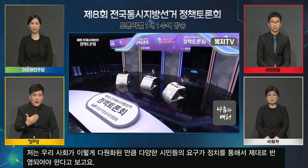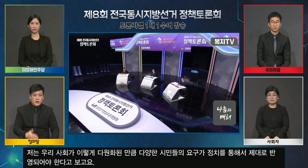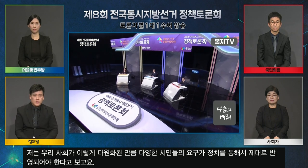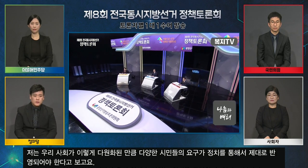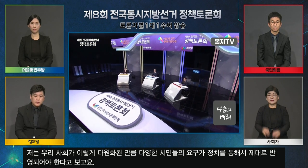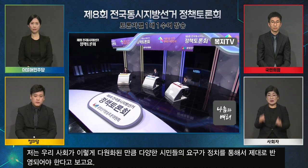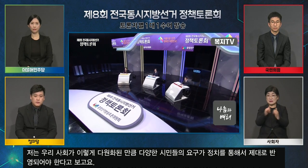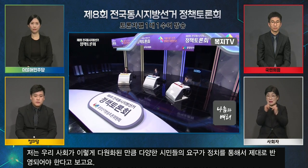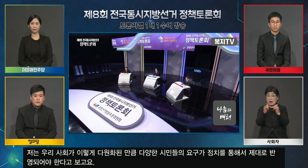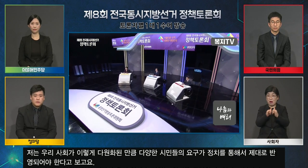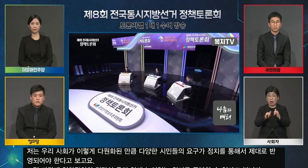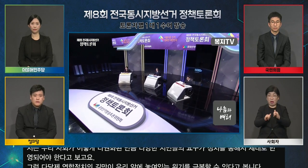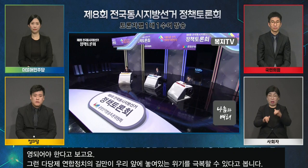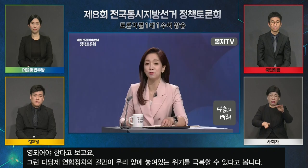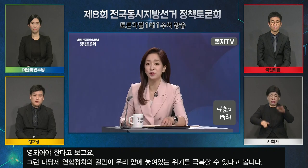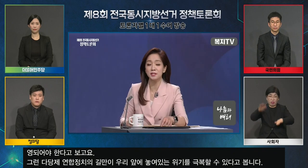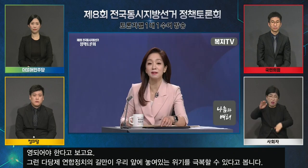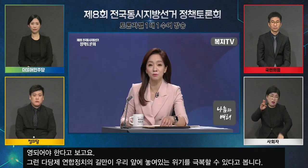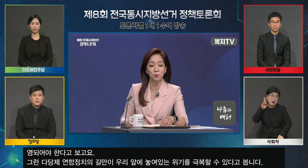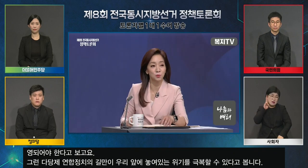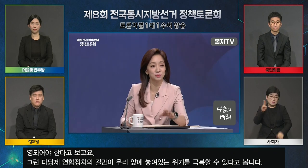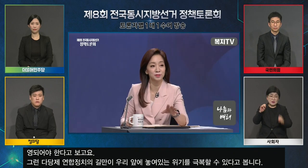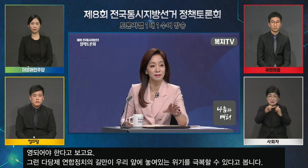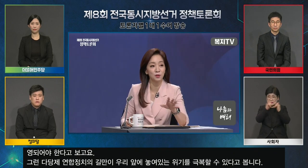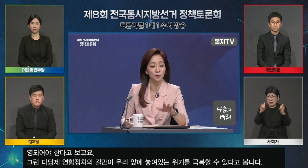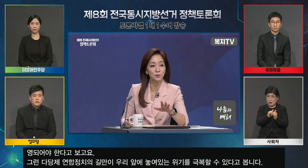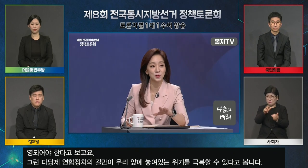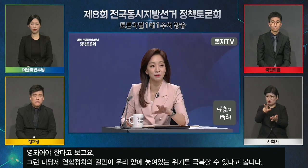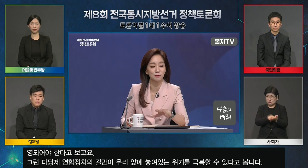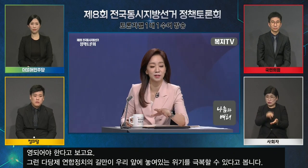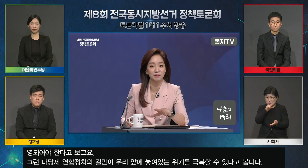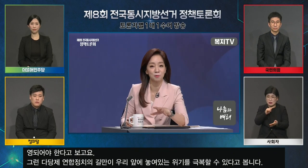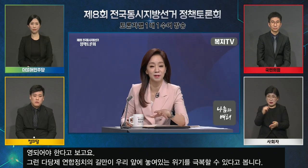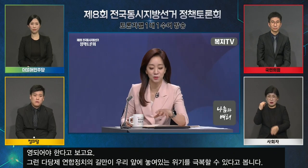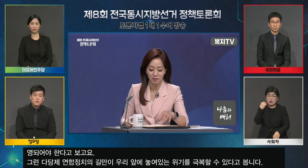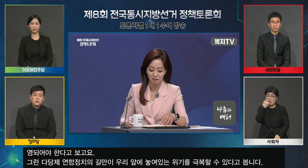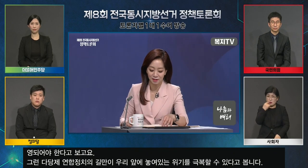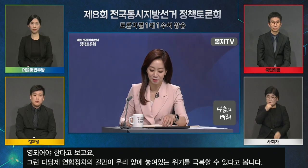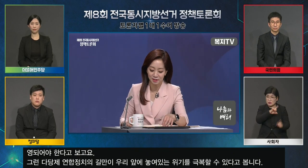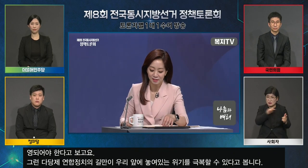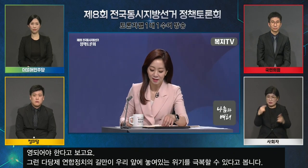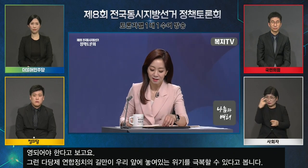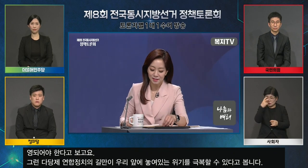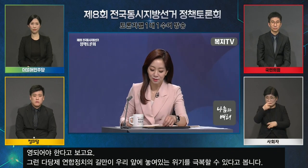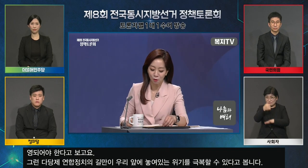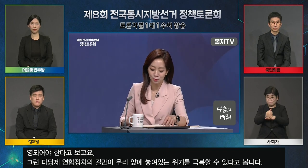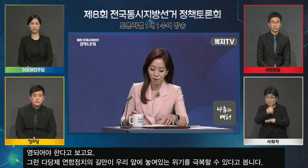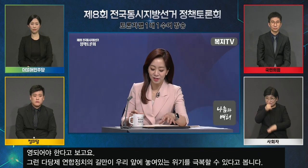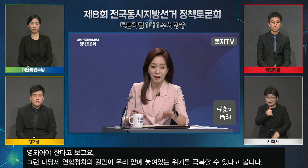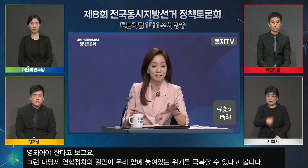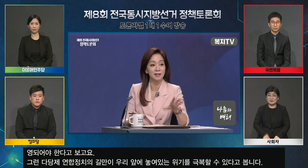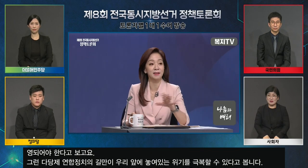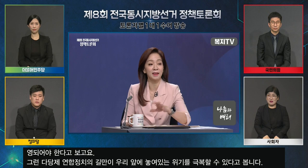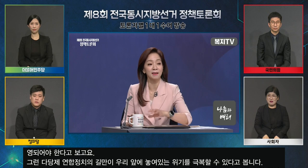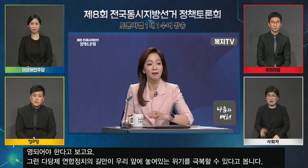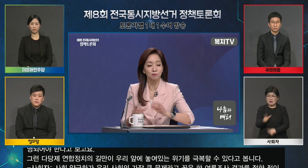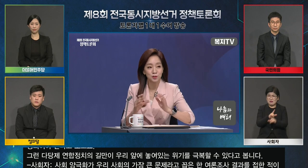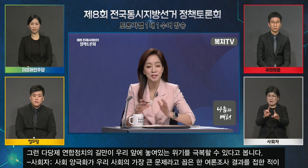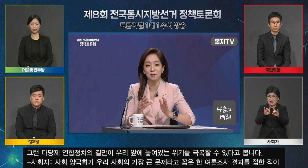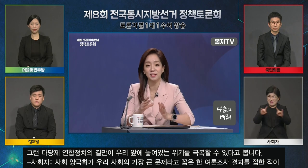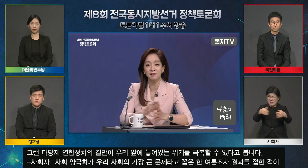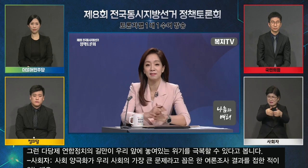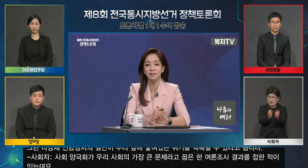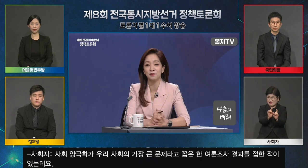사회 양극화가 우리 사회 가장 큰 문제라고 꼽은 한 여론조사 결과를 접한 적이 있는데요. 그래서 더욱더 각 당의